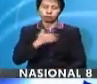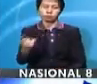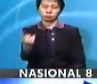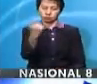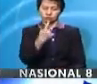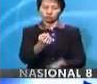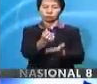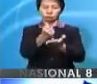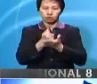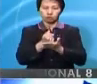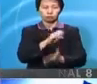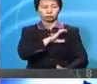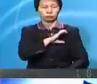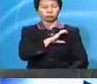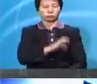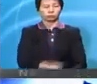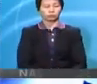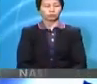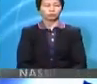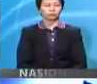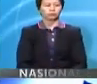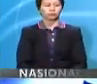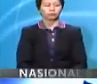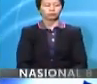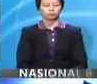membantu siasatan.